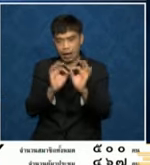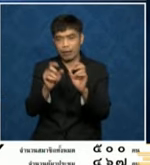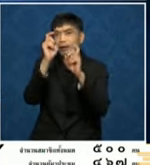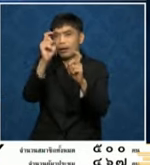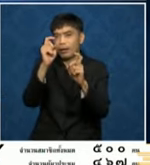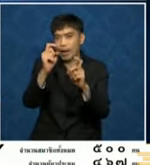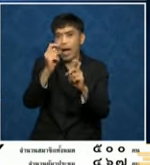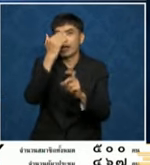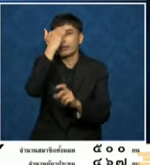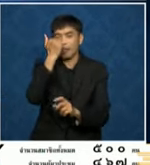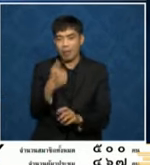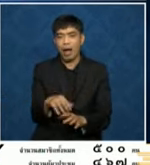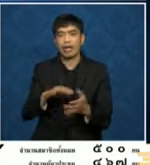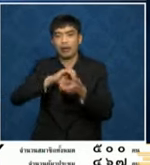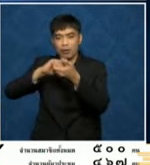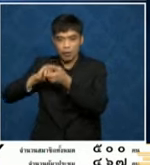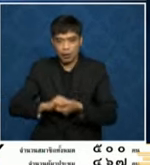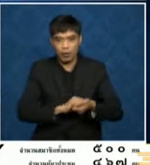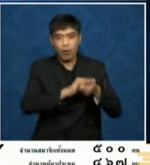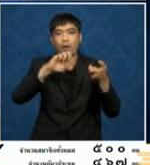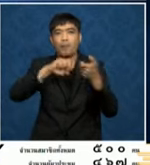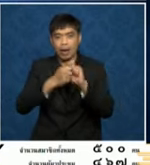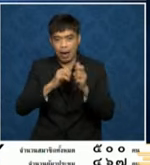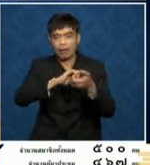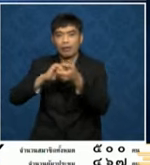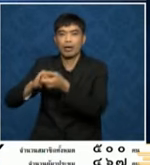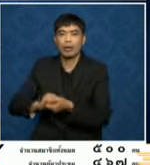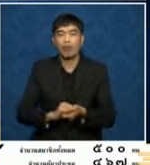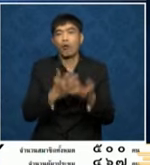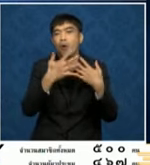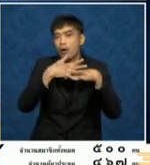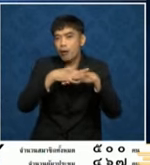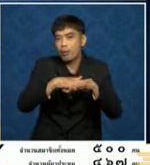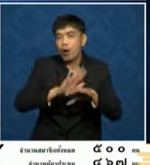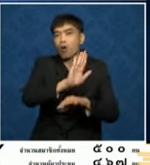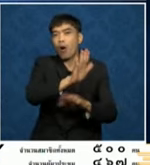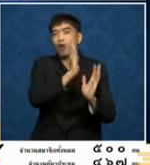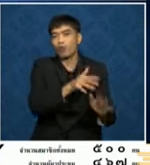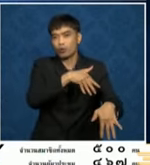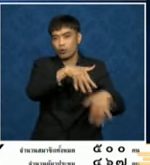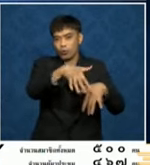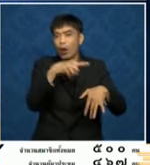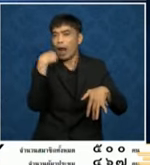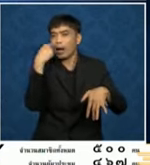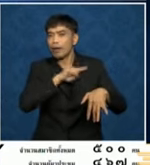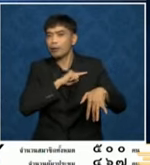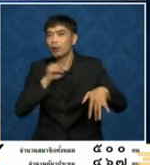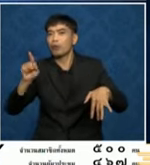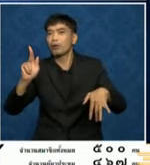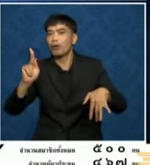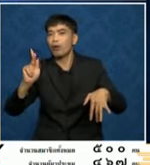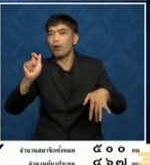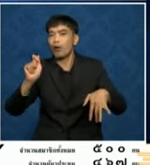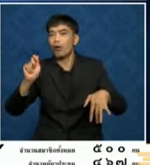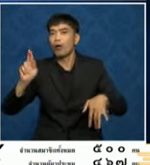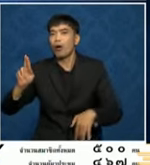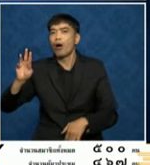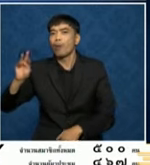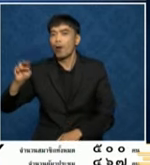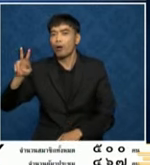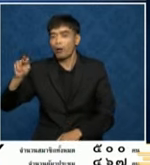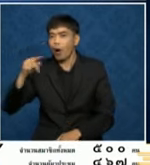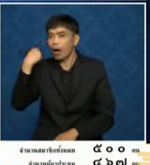นาการเมืองและความสามัคคีของคนในชาติเหล่านั้นตั้งอยู่บนพื้นฐานของกรมน.เป็นหลักซึ่งผู้คิดค้นผู้อนุมัติก็ล้วนเป็นเจ้าหน้าที่